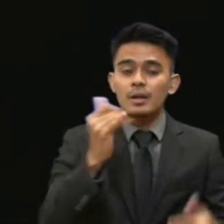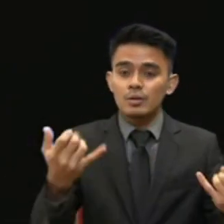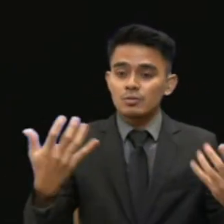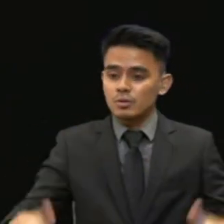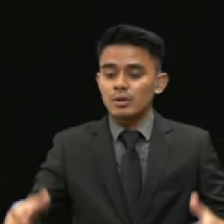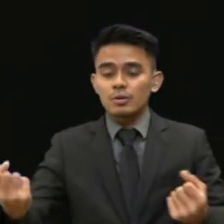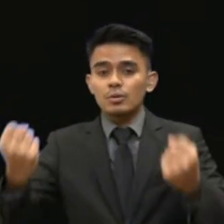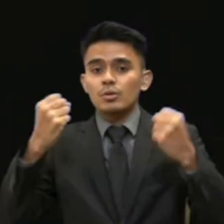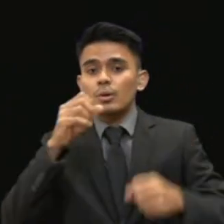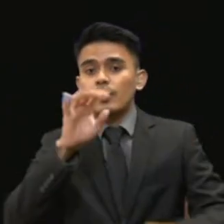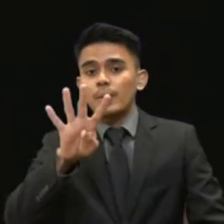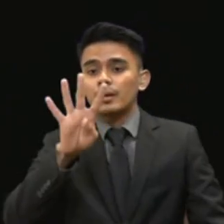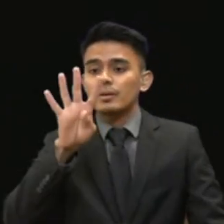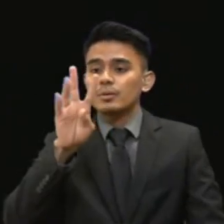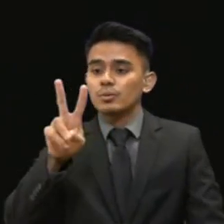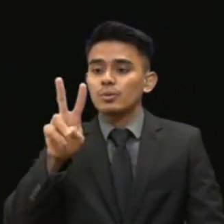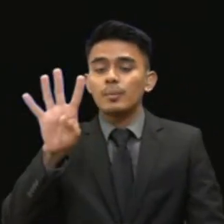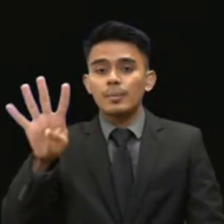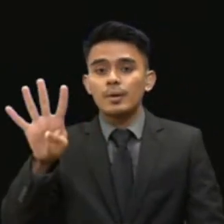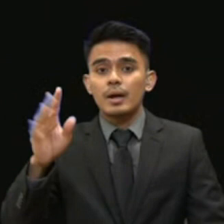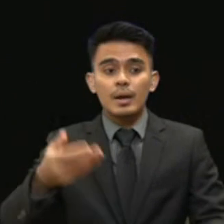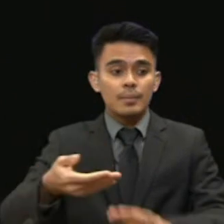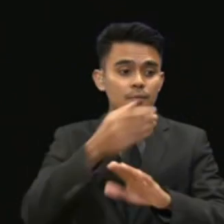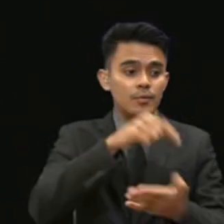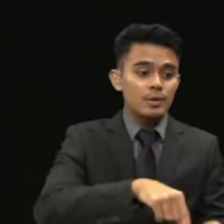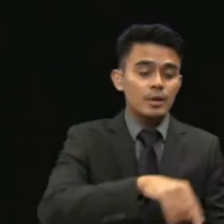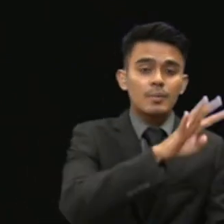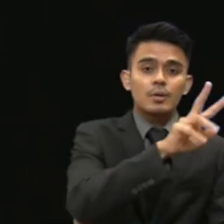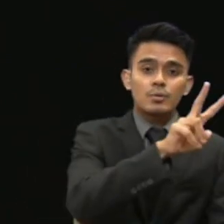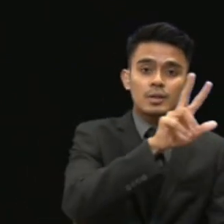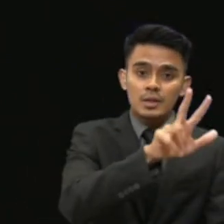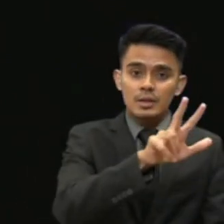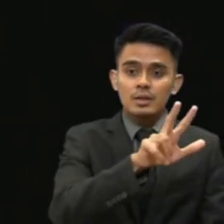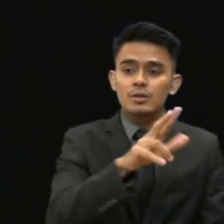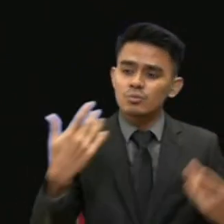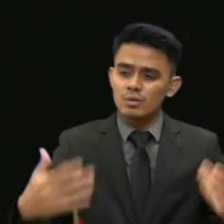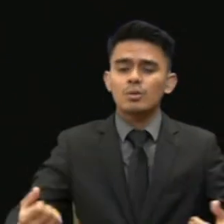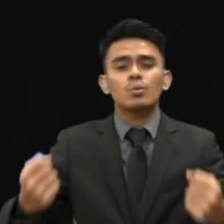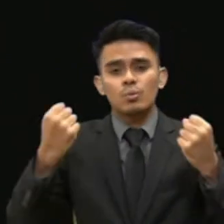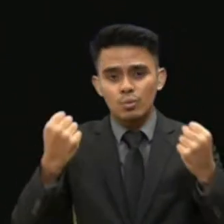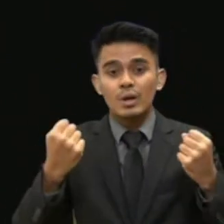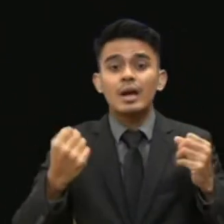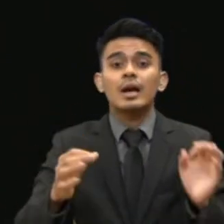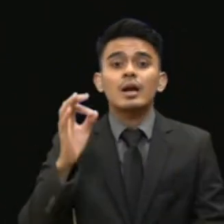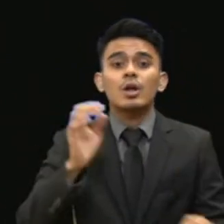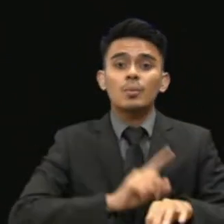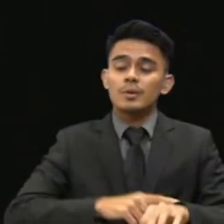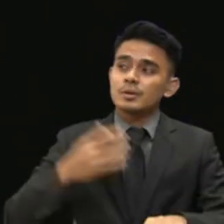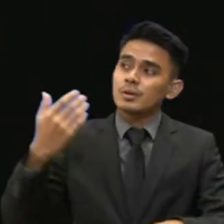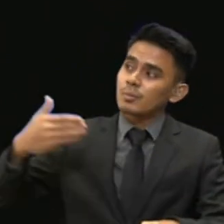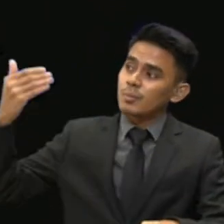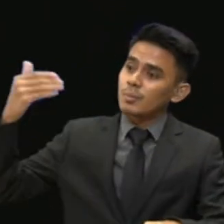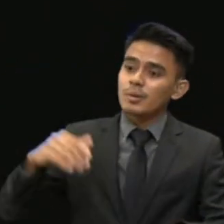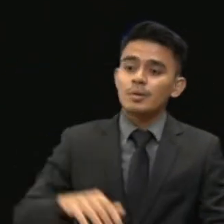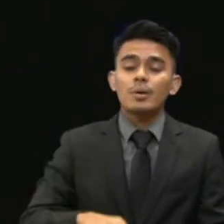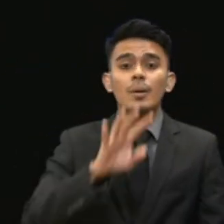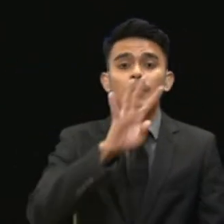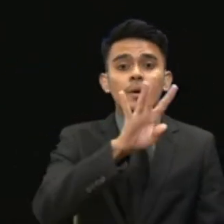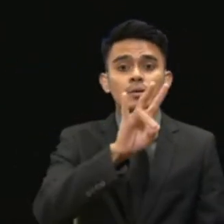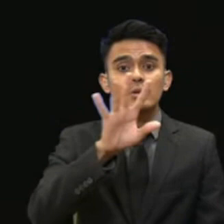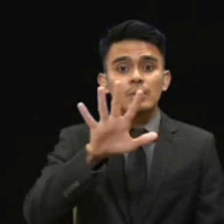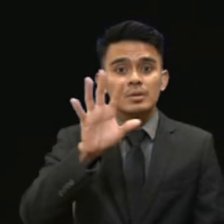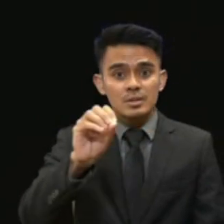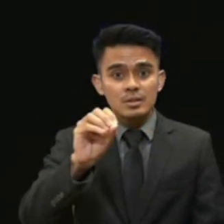Kukuh kepada Pak Rini 24 sebelum sekarang 43 sudah kuku kalau masa zamannya bunga yang paling ini